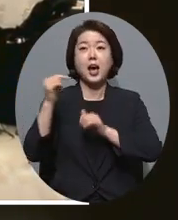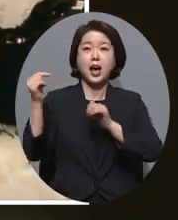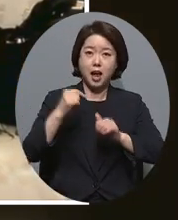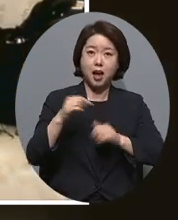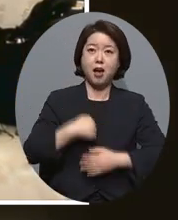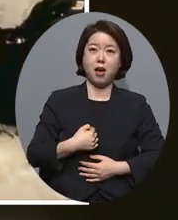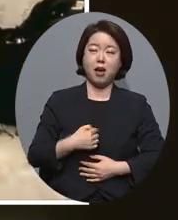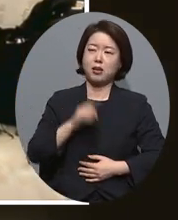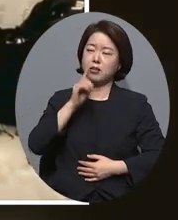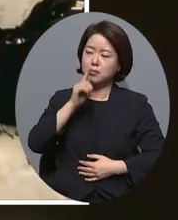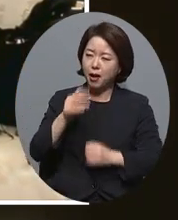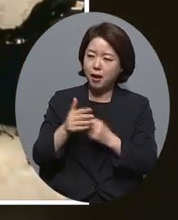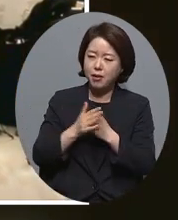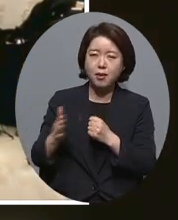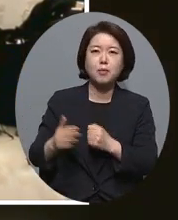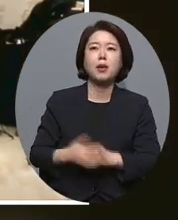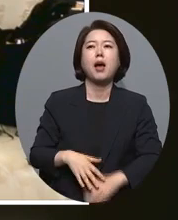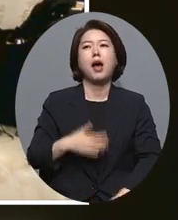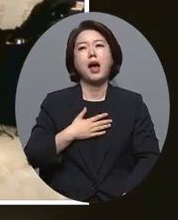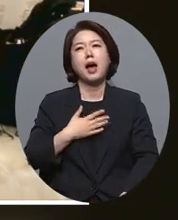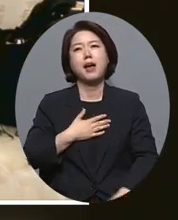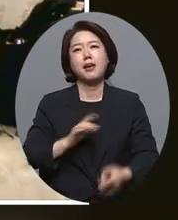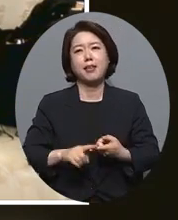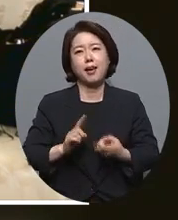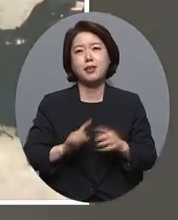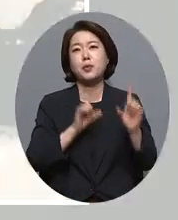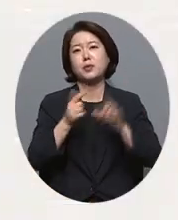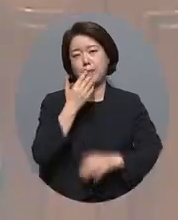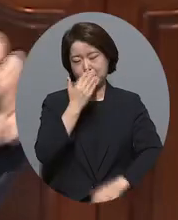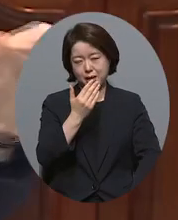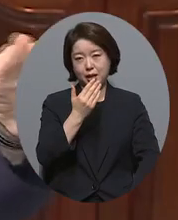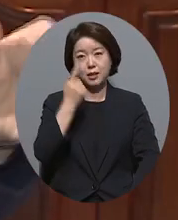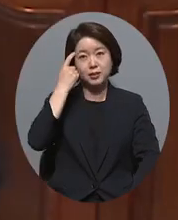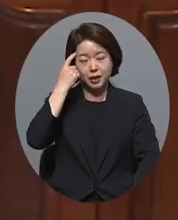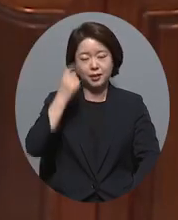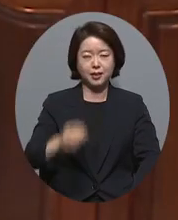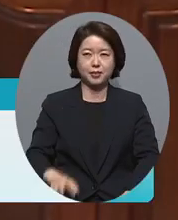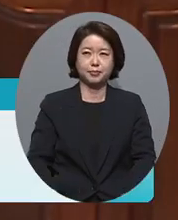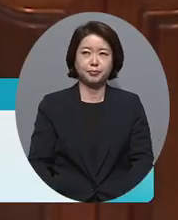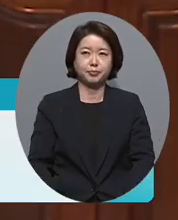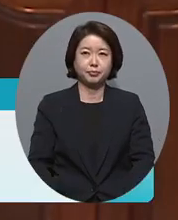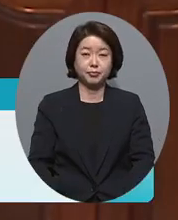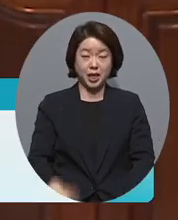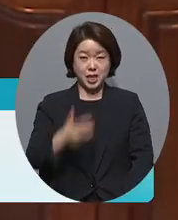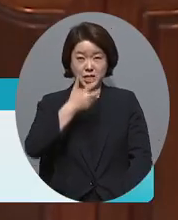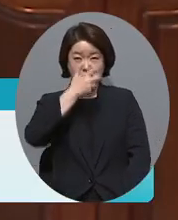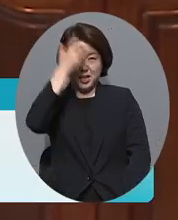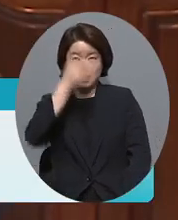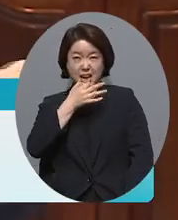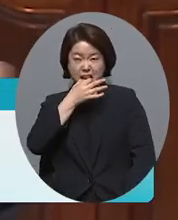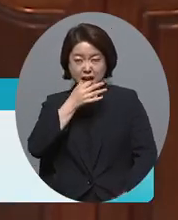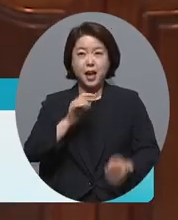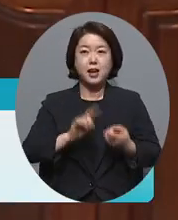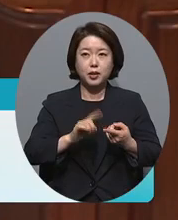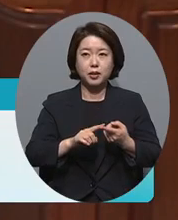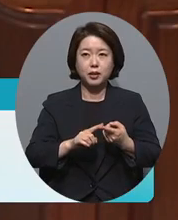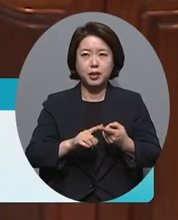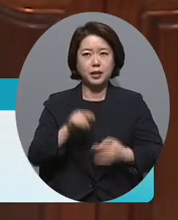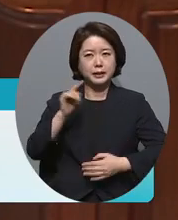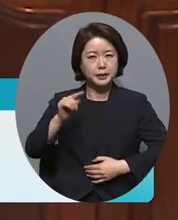한마디에 내가 아 이제 나는 나대로 살 수 있구나 야심이라는게 그걸